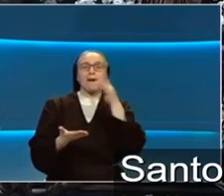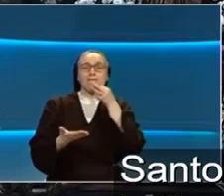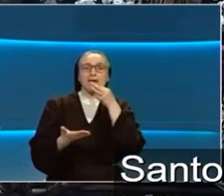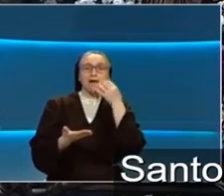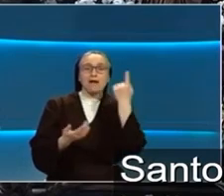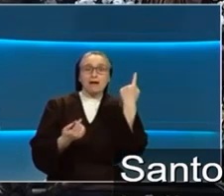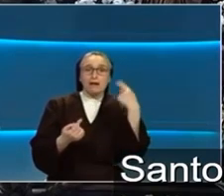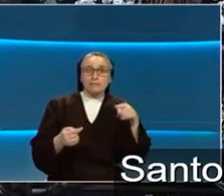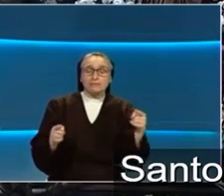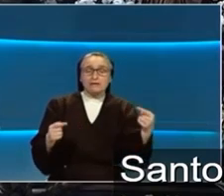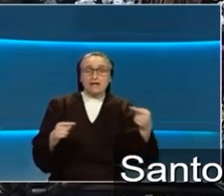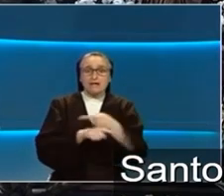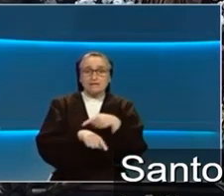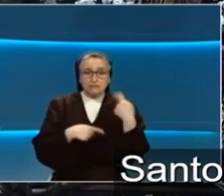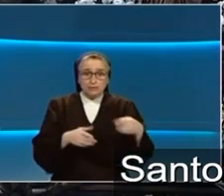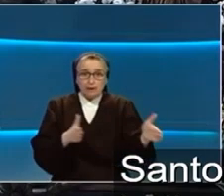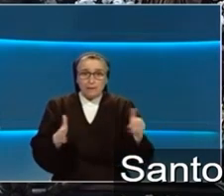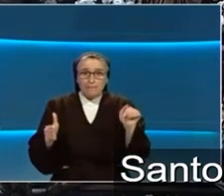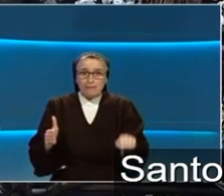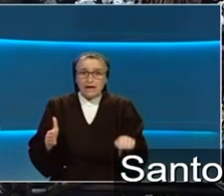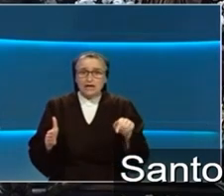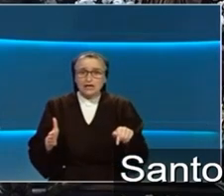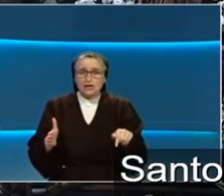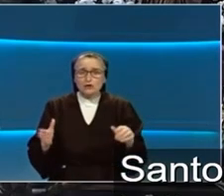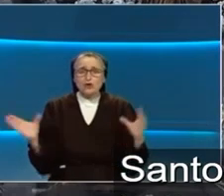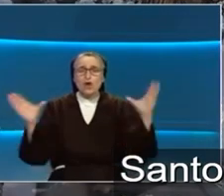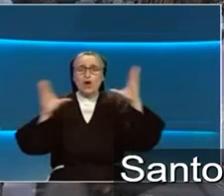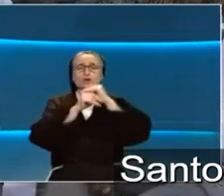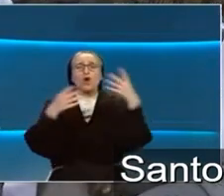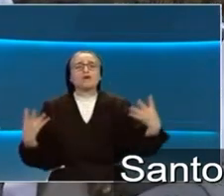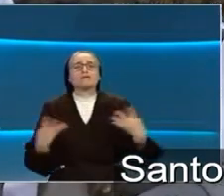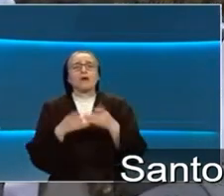그러나 전쟁의 밤은